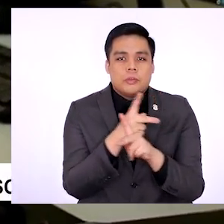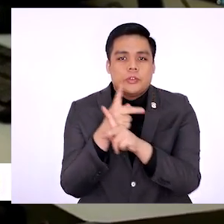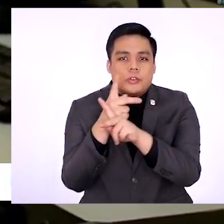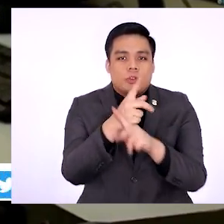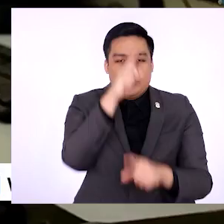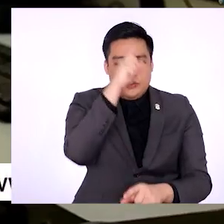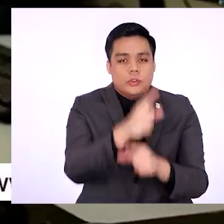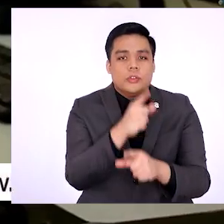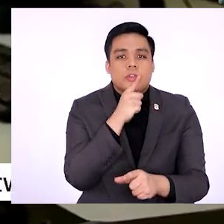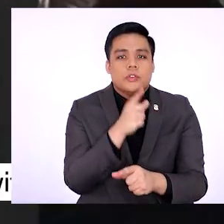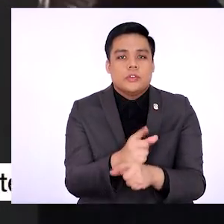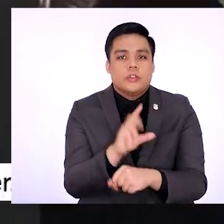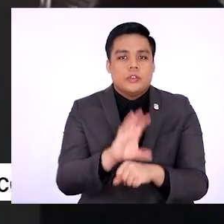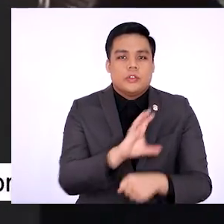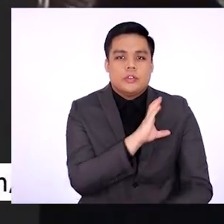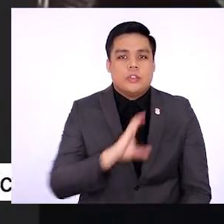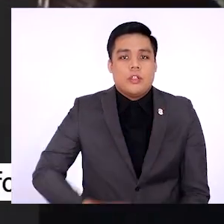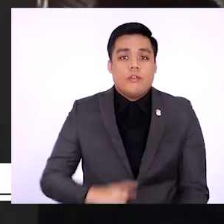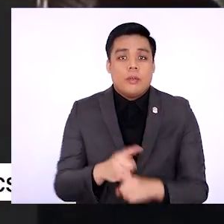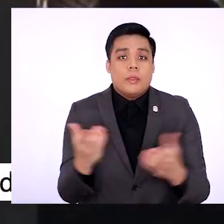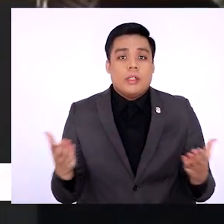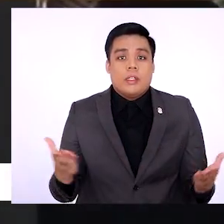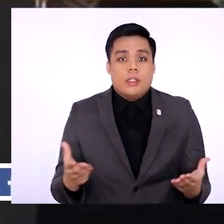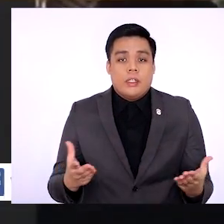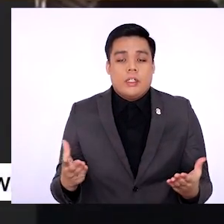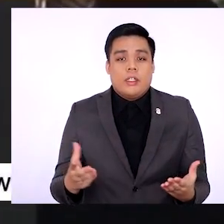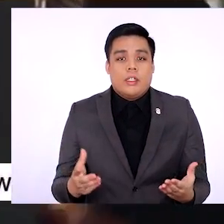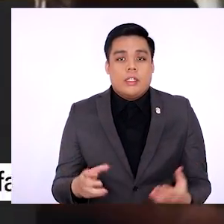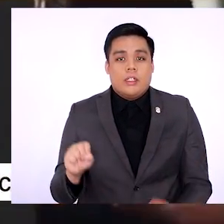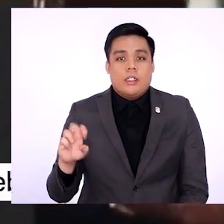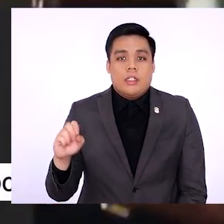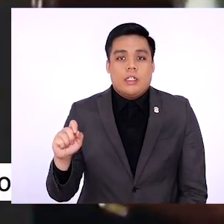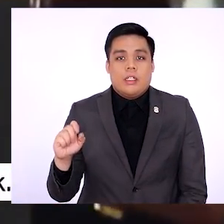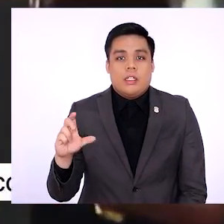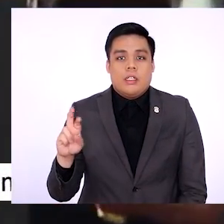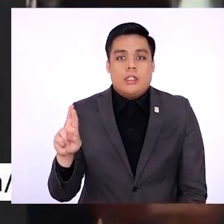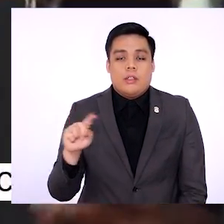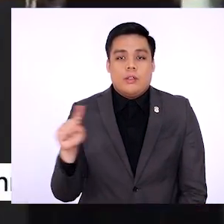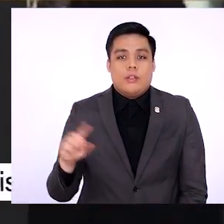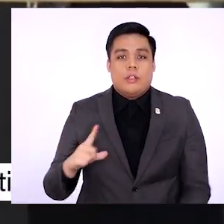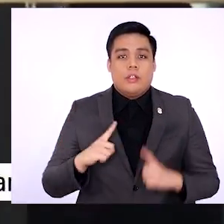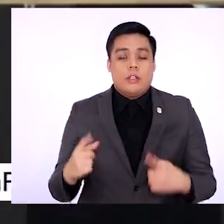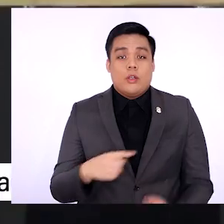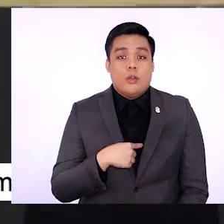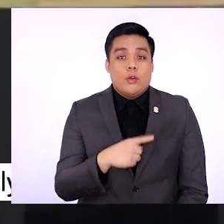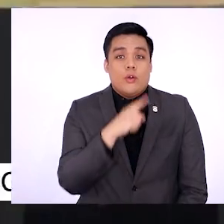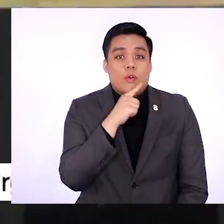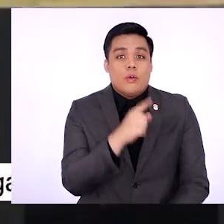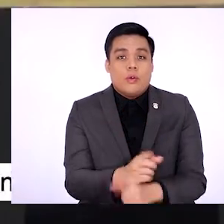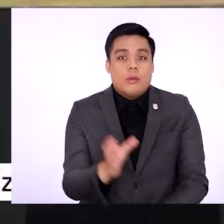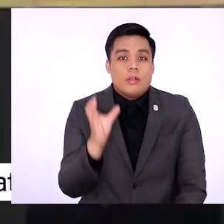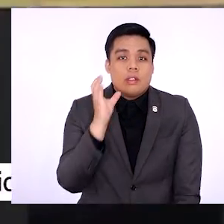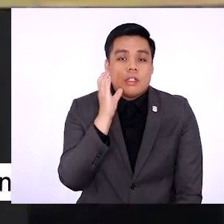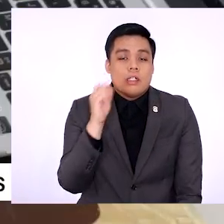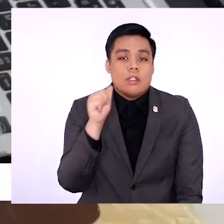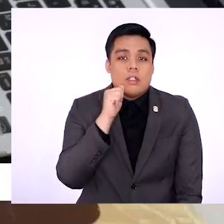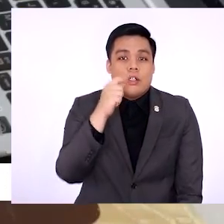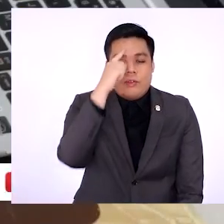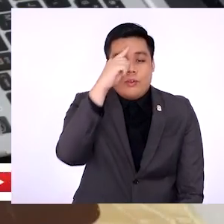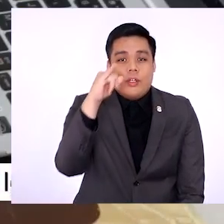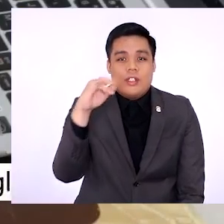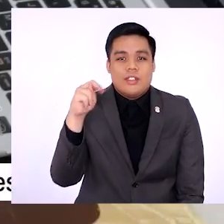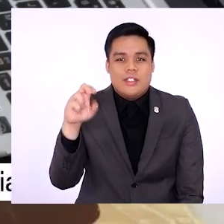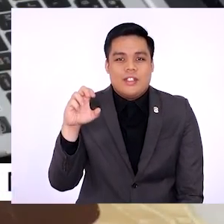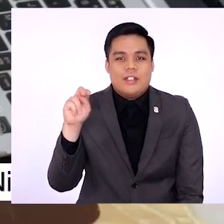kapatid sa Iglesia. Mula po rito sa bayan ng Santa Cruz, Laguna, Ako po si kapatid ng Catherine Ortula para